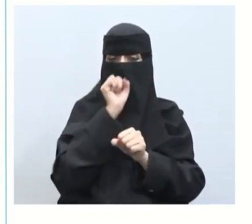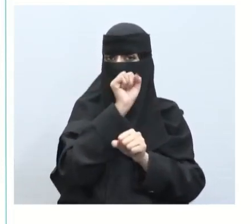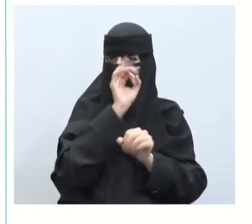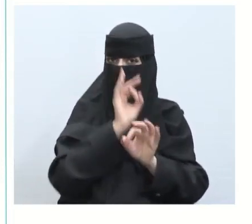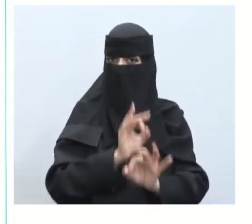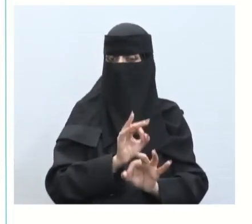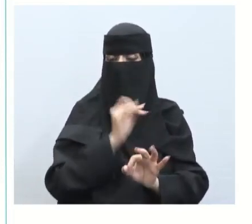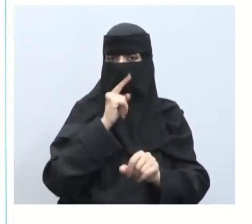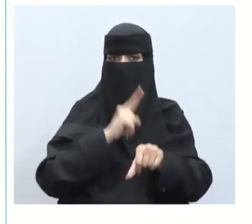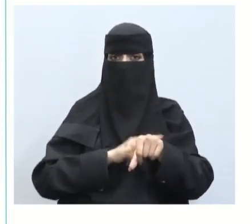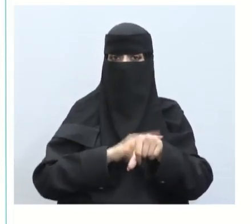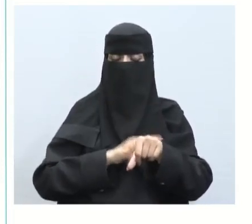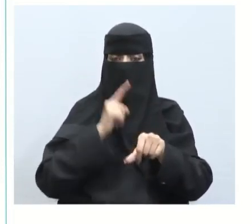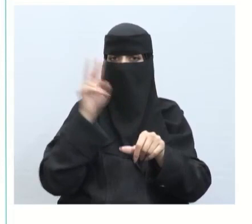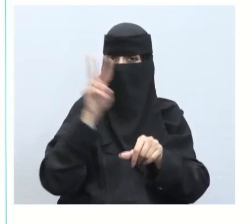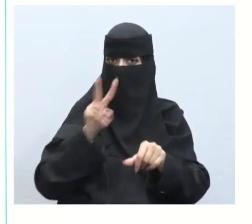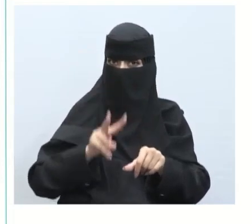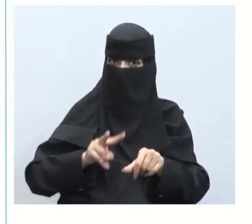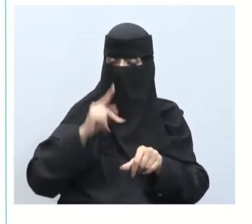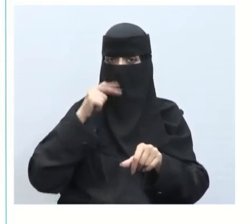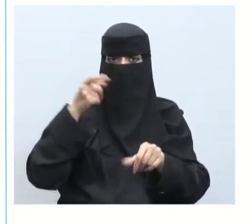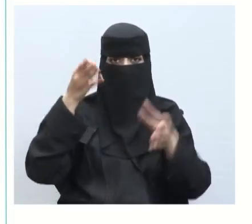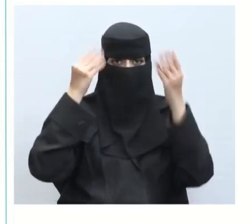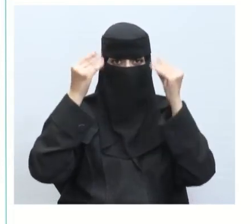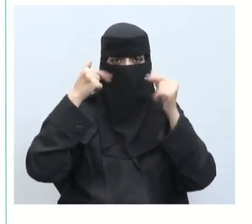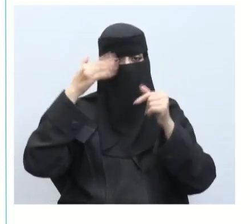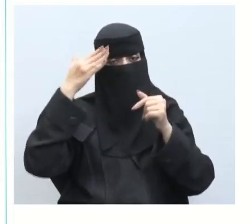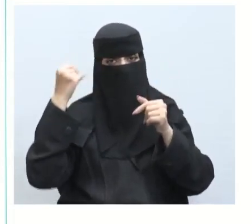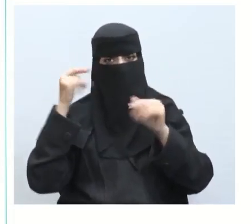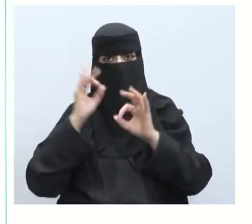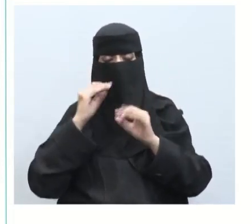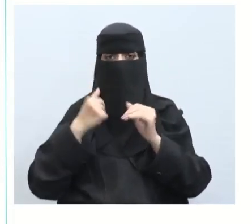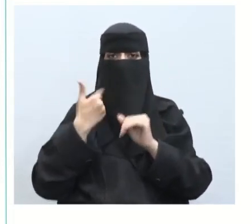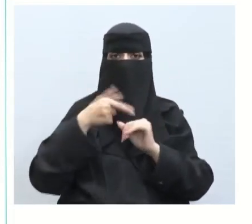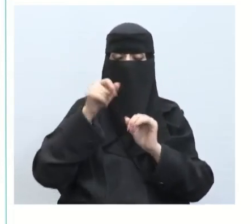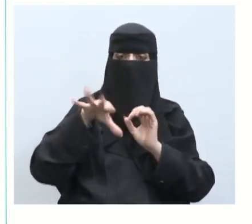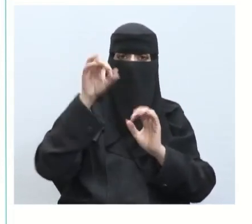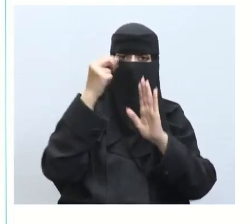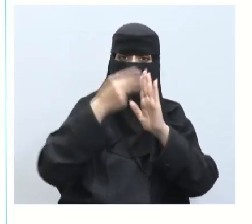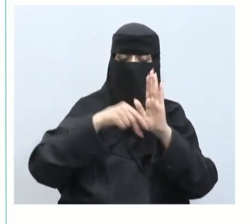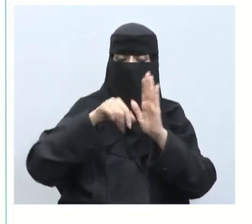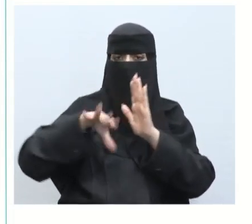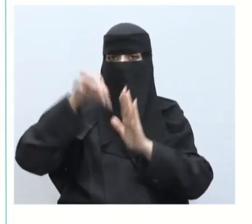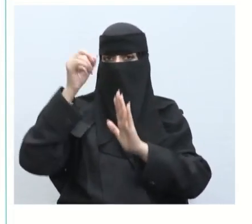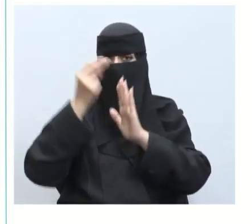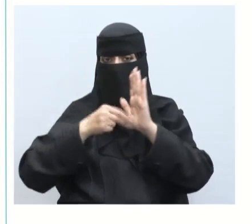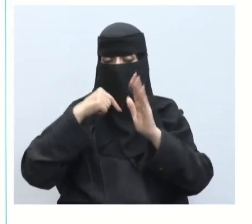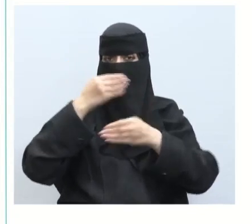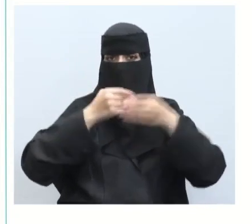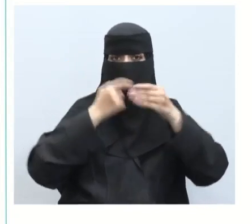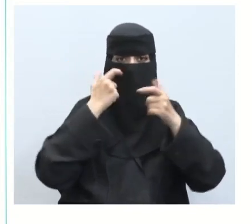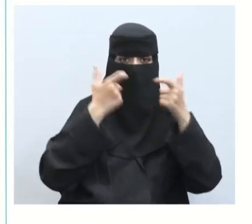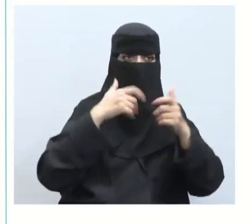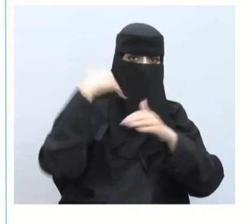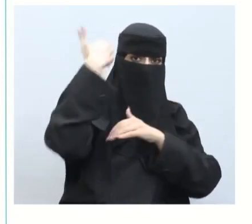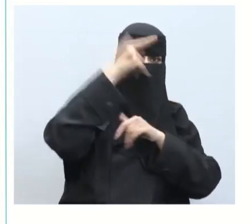يخصص الوقت لقراءه او المعلومات ومراجعتها قبل ان يتخذ القرارات يتخذ القرارات بناء على النظره